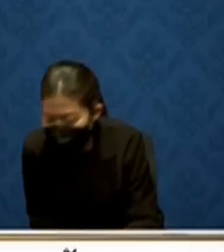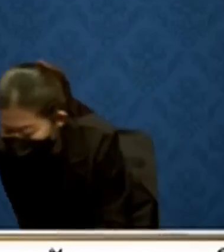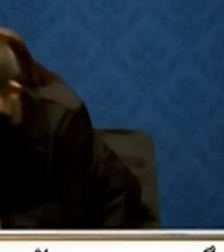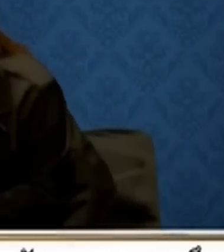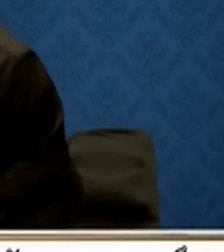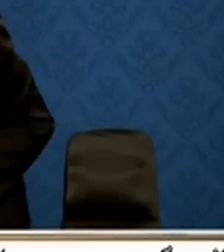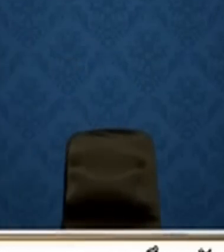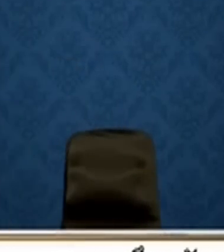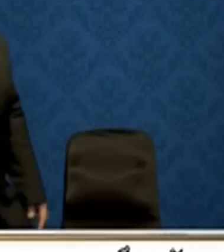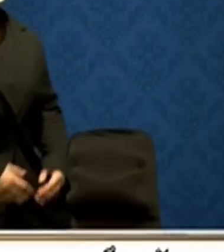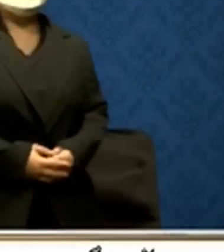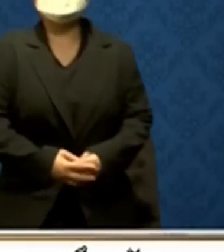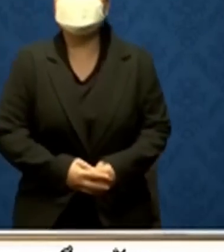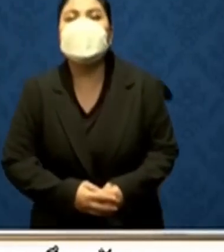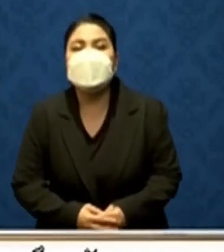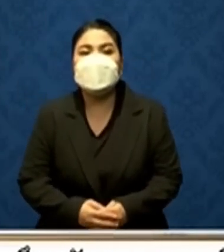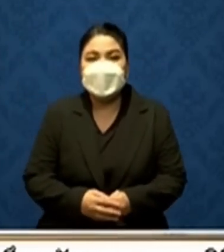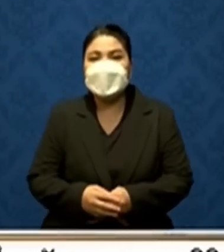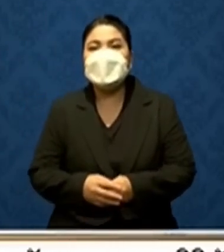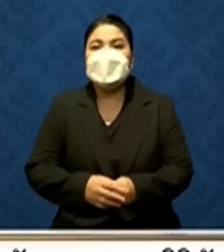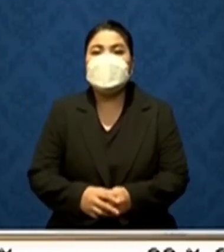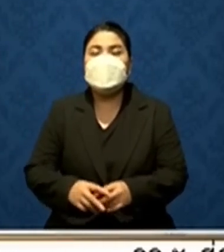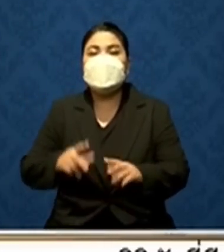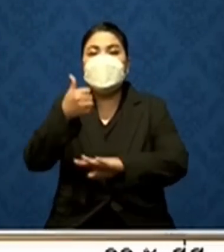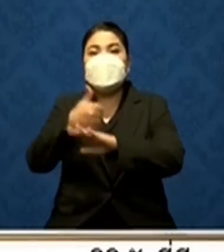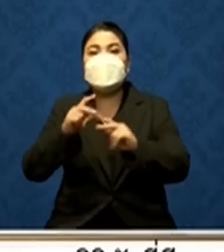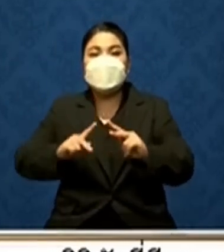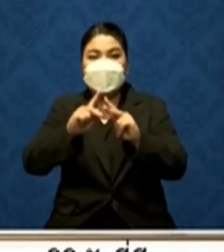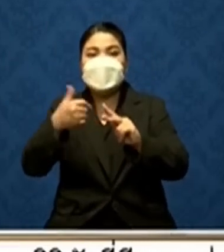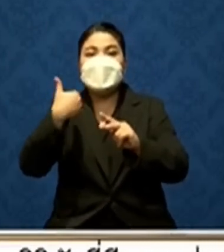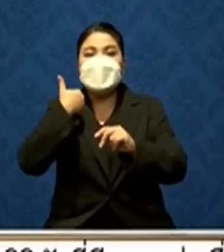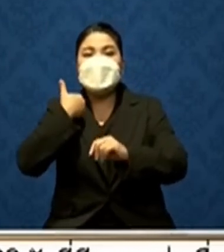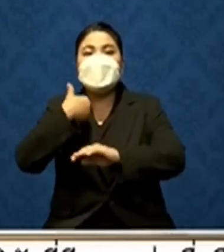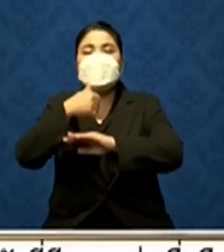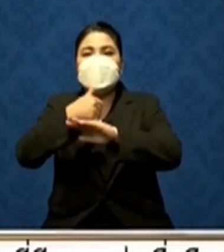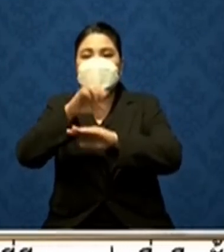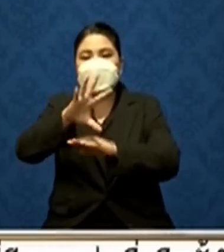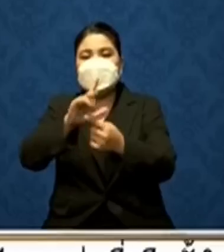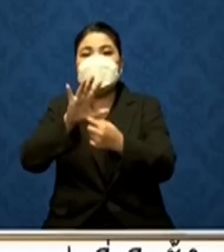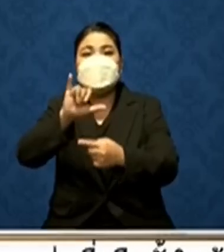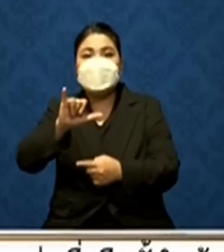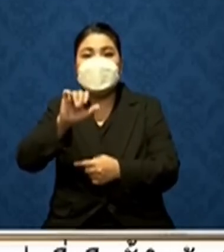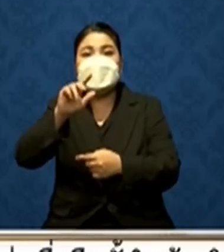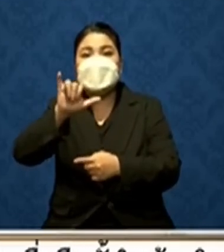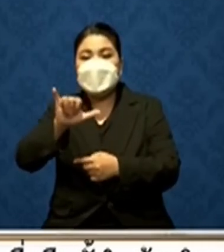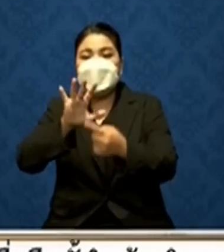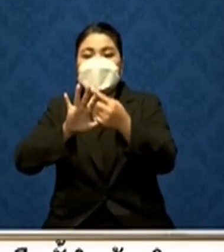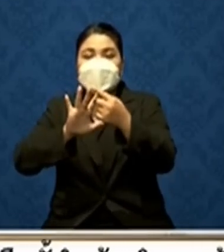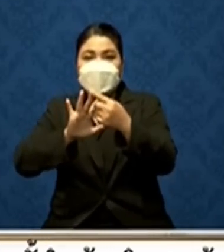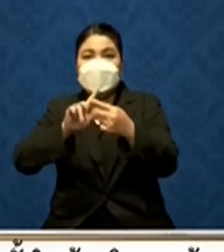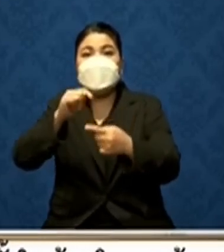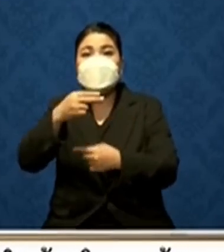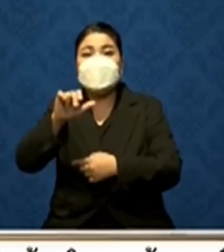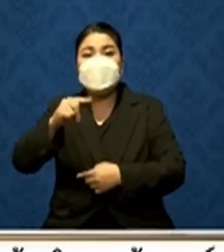คำอนุสรณ์รัฐมนตรีว่าการกระทรวงดิจิทัลเพื่อเศรษฐกิจและสังคมผู้บริหารราชการ